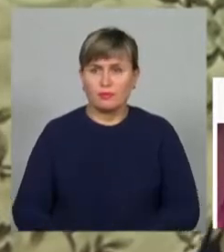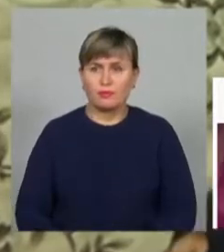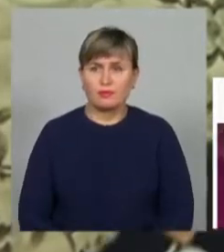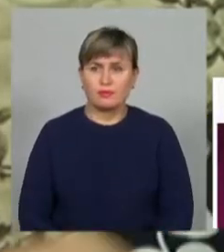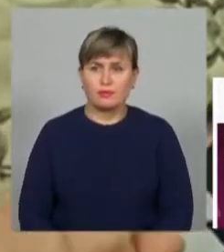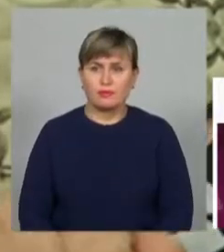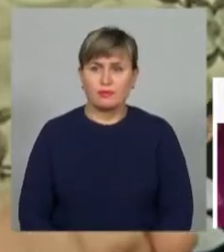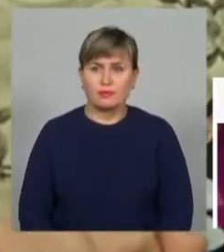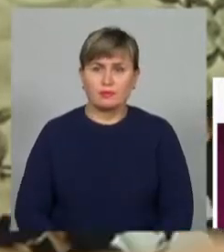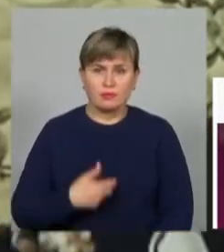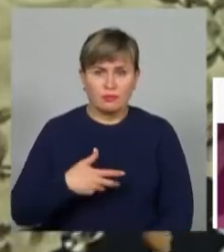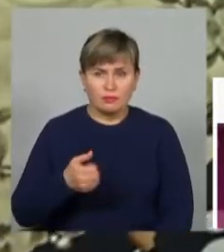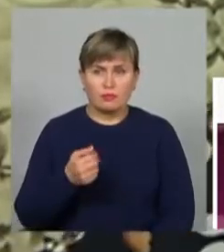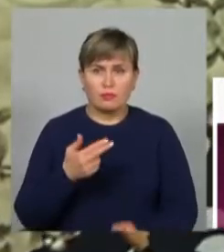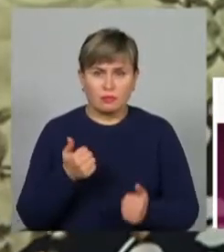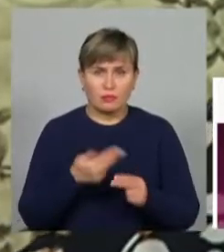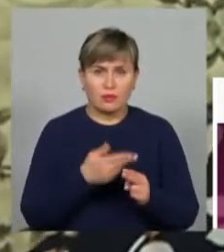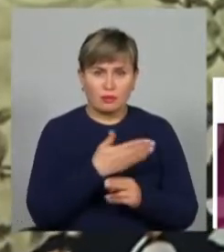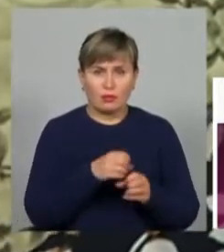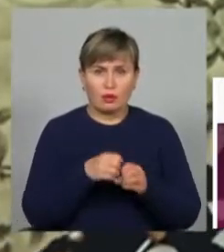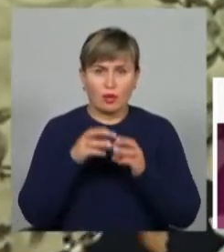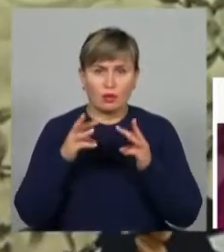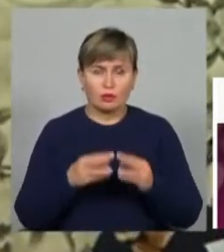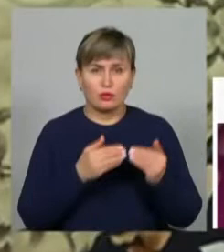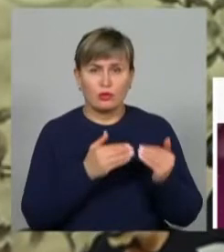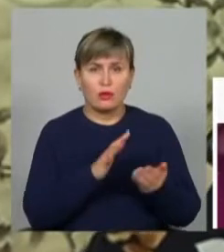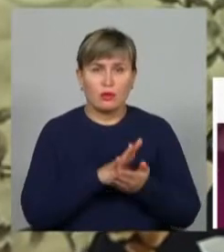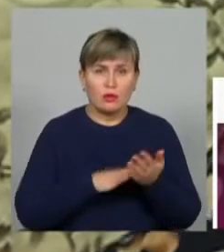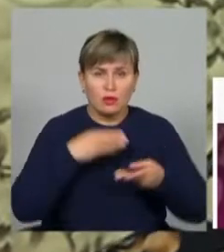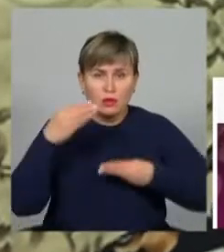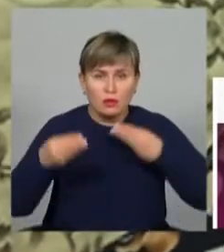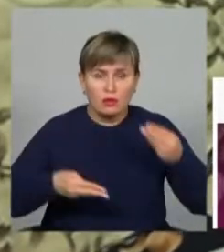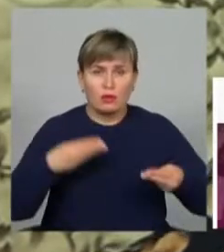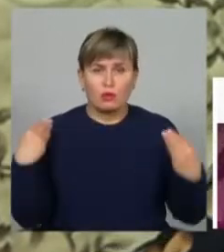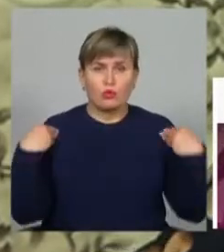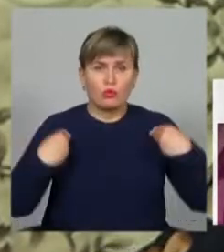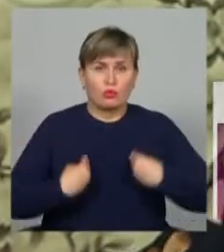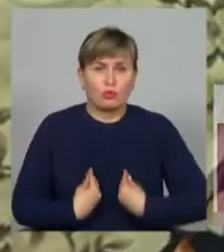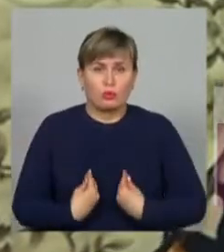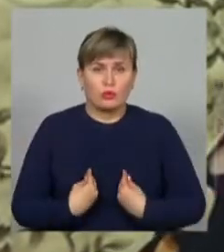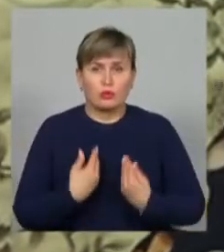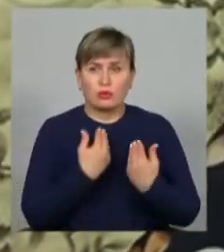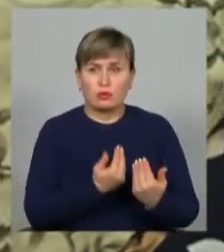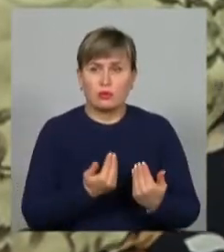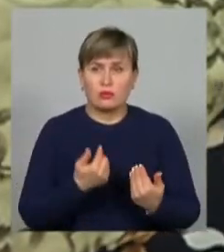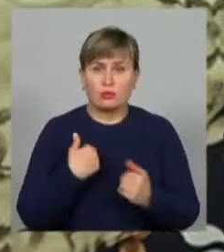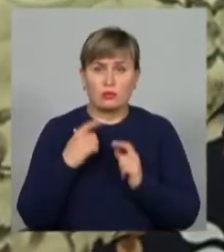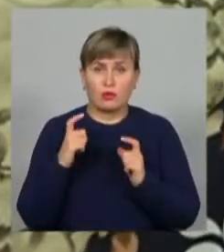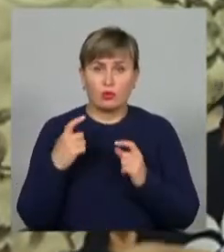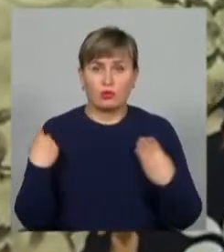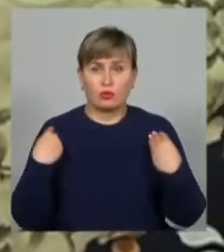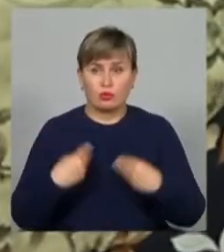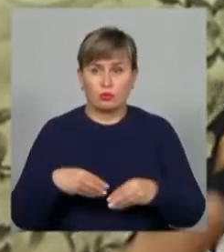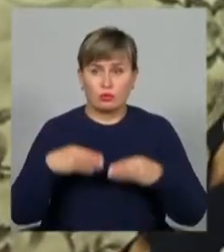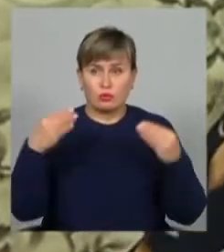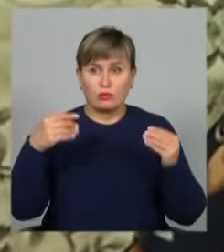раскиданный. Я беру, смотрю, это его кроссовки. Дальше смотрю, куртка. И когда я эту куртку уже подняла,